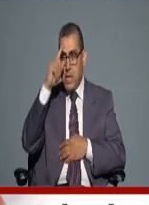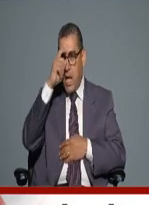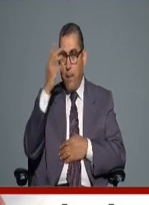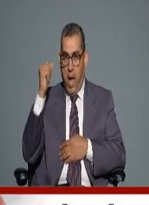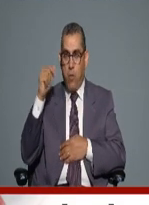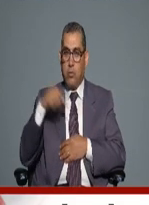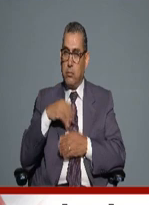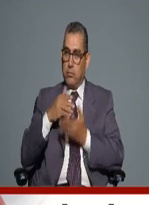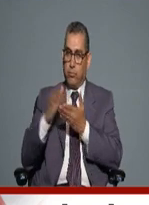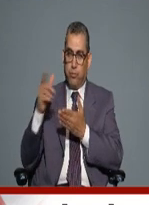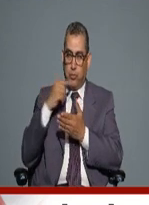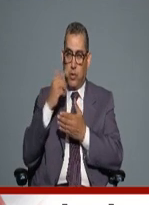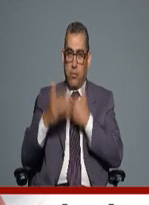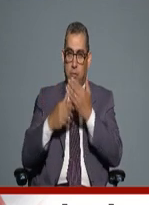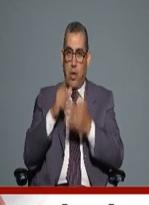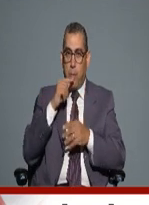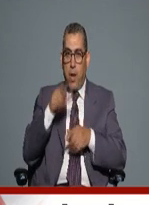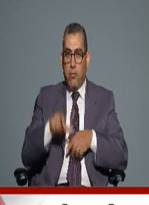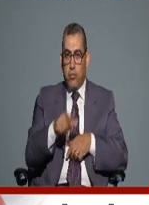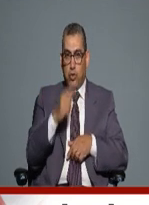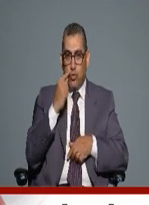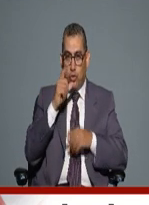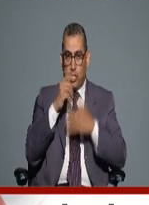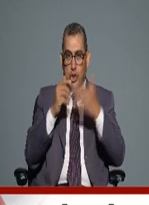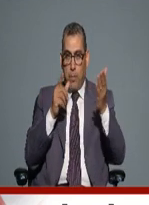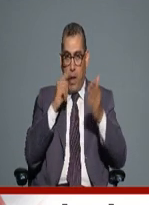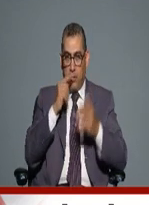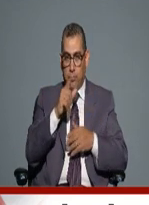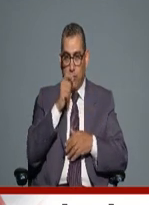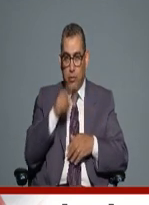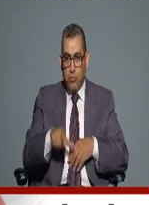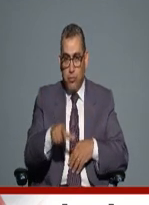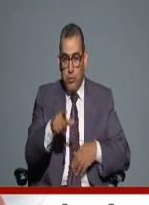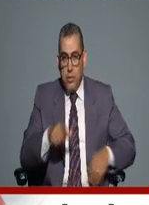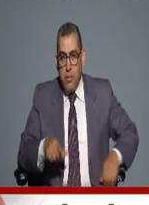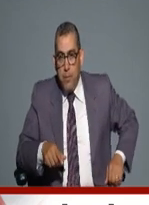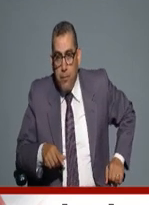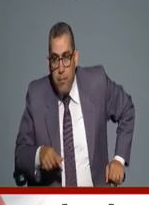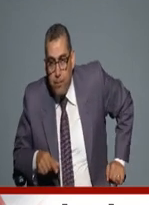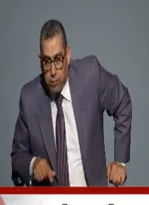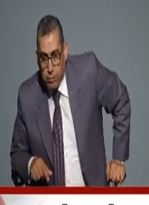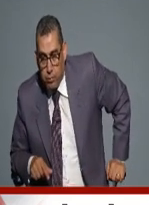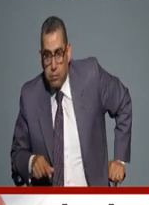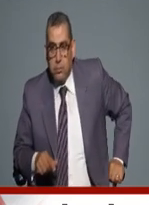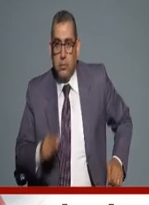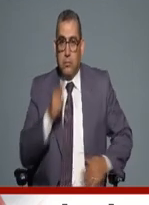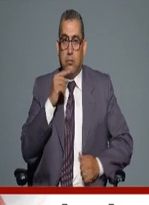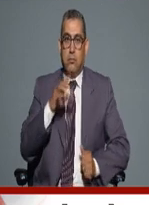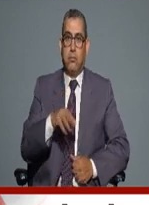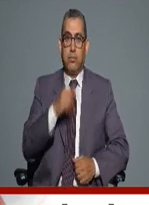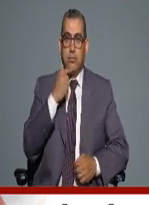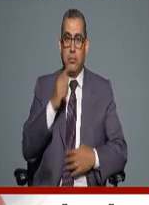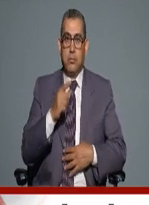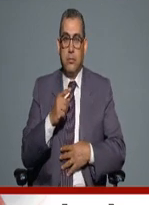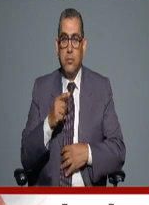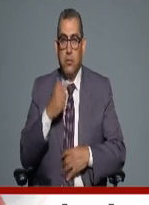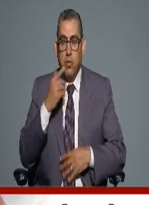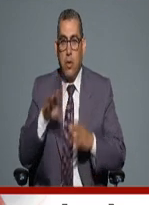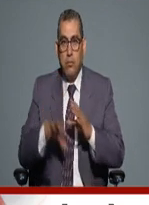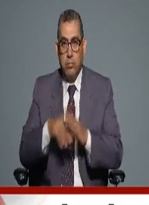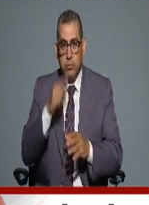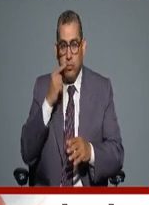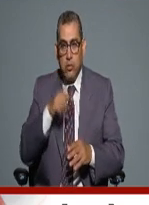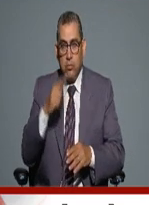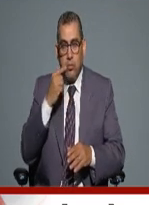كمان الترعة، يمكن اللي على الشمال دي حضراتكم ترعة ما بقتش باين ليها أي قطاع، المفروض إن هي تبقى